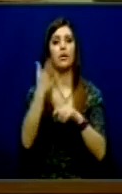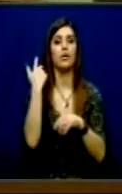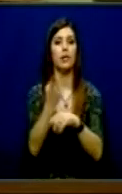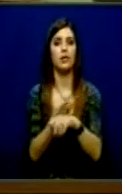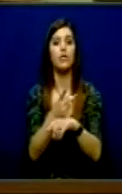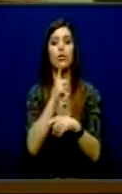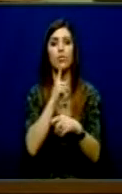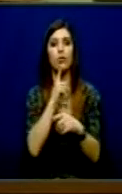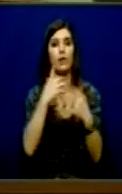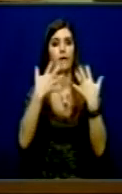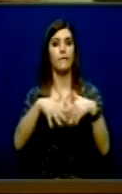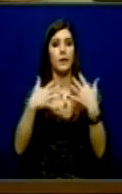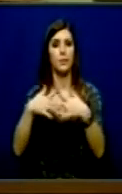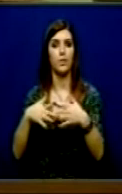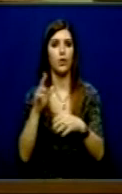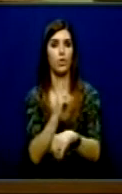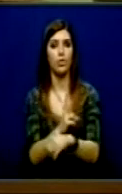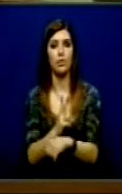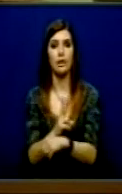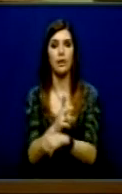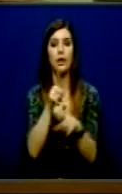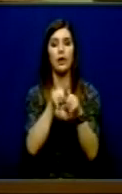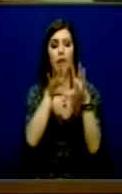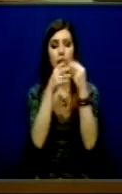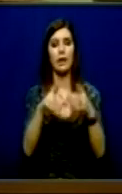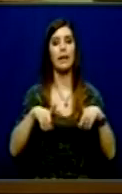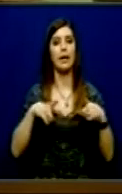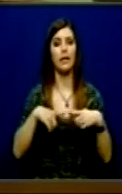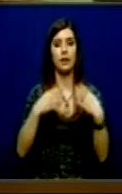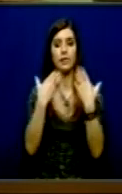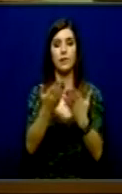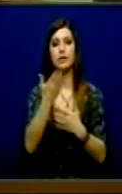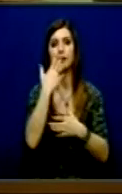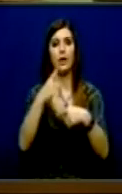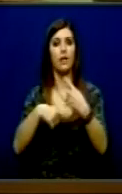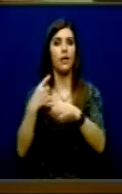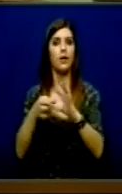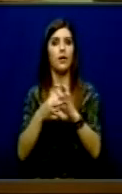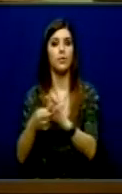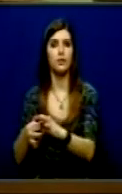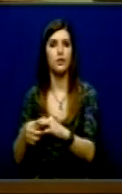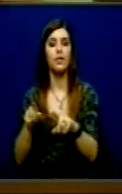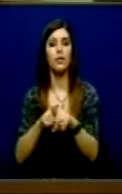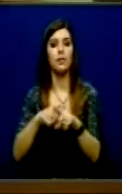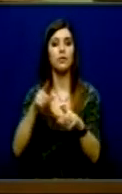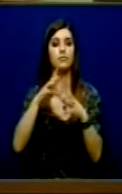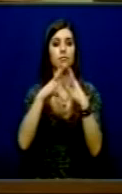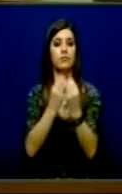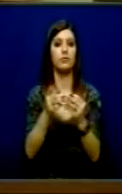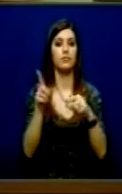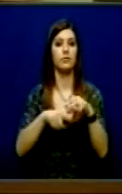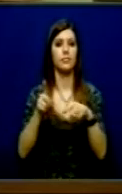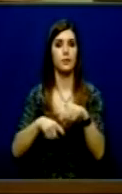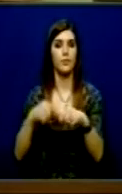do të gjase për perspektivë pune e jete për shqiptarët në Kosovë dhe rrjedhimisht nuk mbeti rrugë tjetër përpos largimit nga